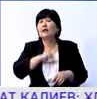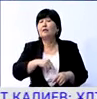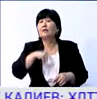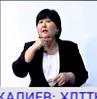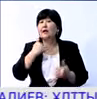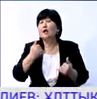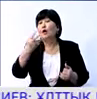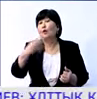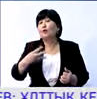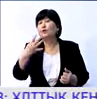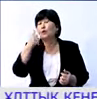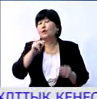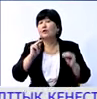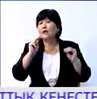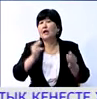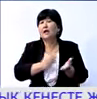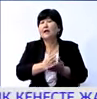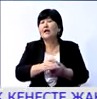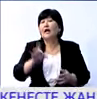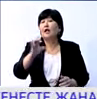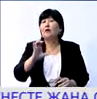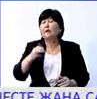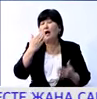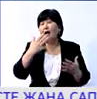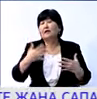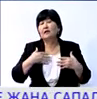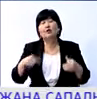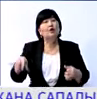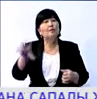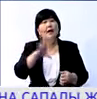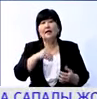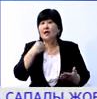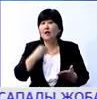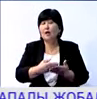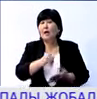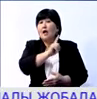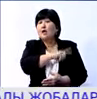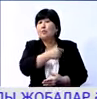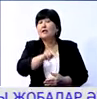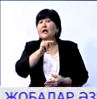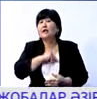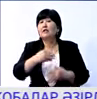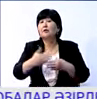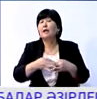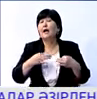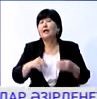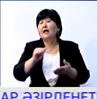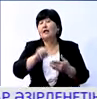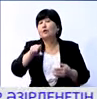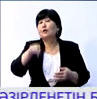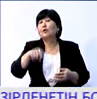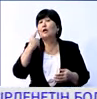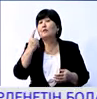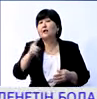ерен. 34 жыл антына берік Рахима Сералиева үшін халықтың денсаулығы бәрінен қымбат. Медицина қызметкерлері қарсаңда біздің тілшіміз нөмірі